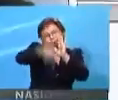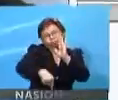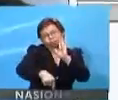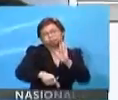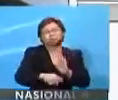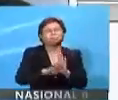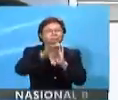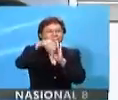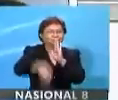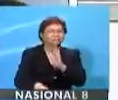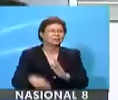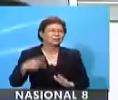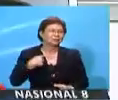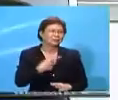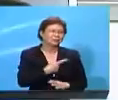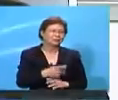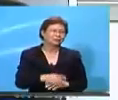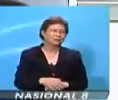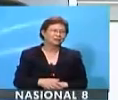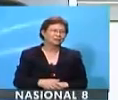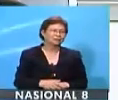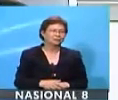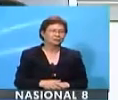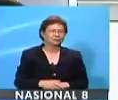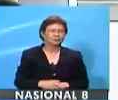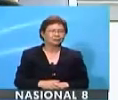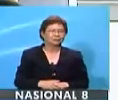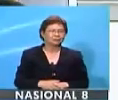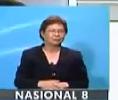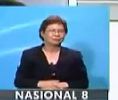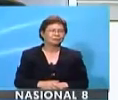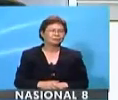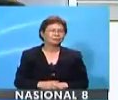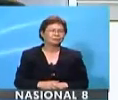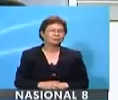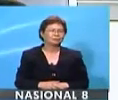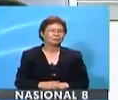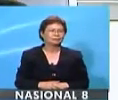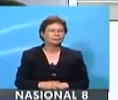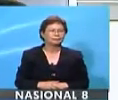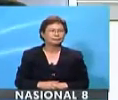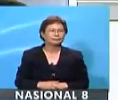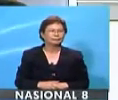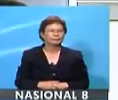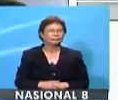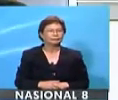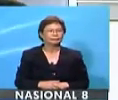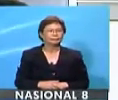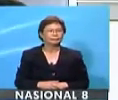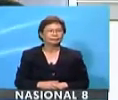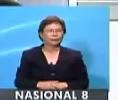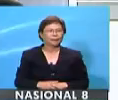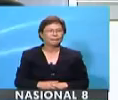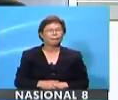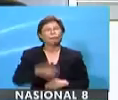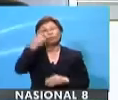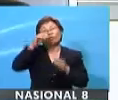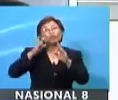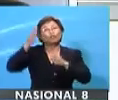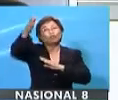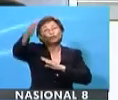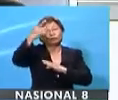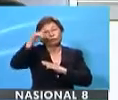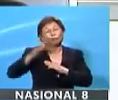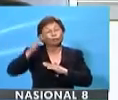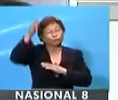Jadi kita tak perlulah spekulasi ringgit terlalu banyak ya, because dari segi long term